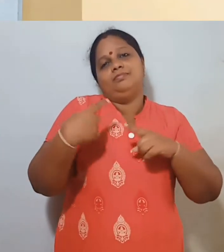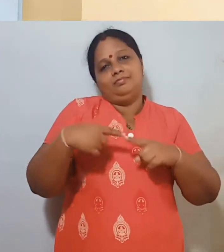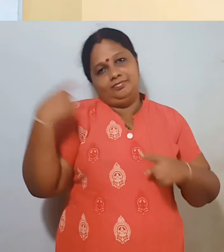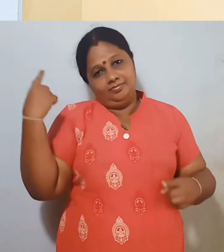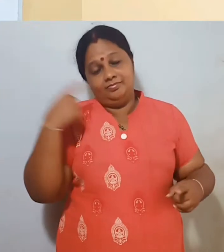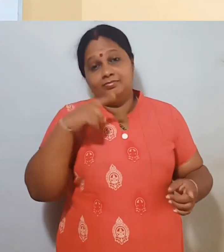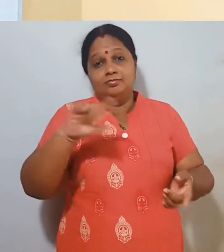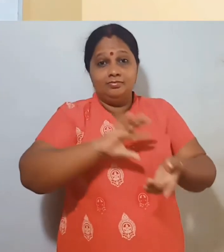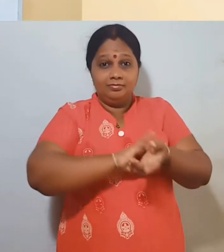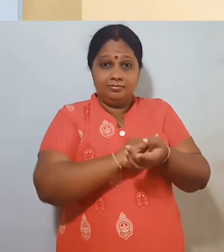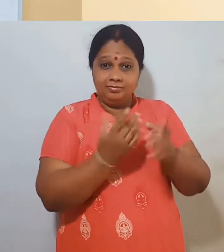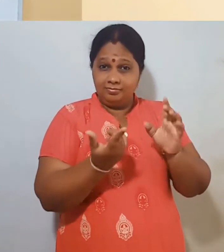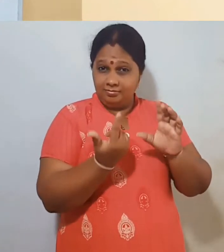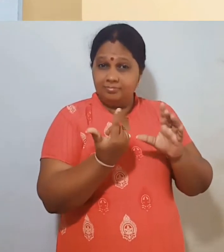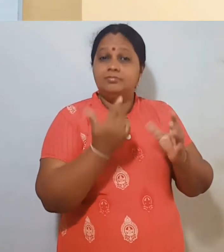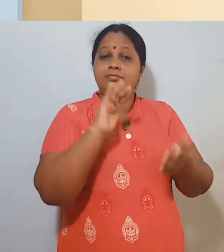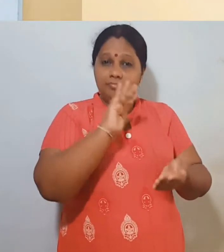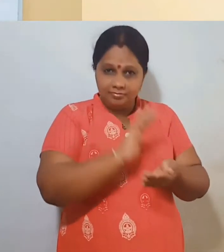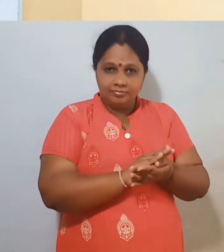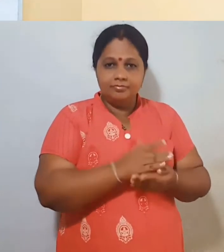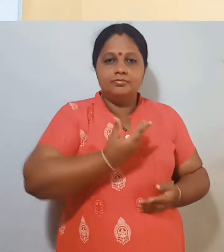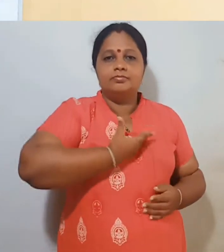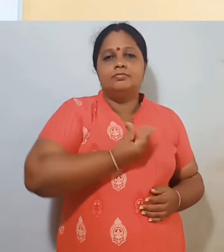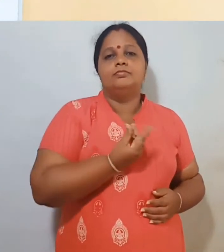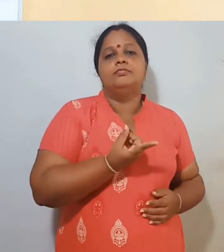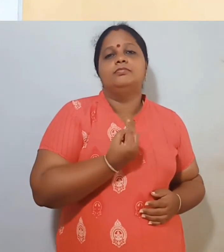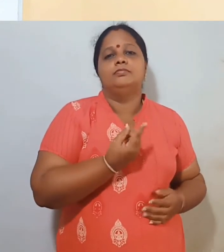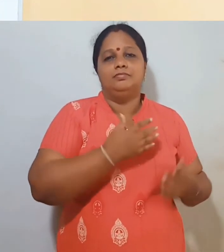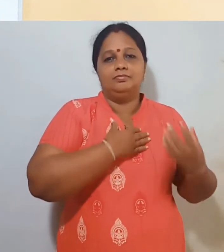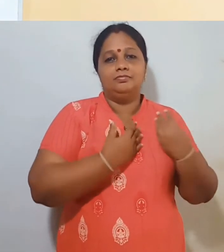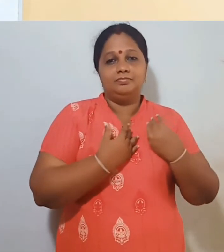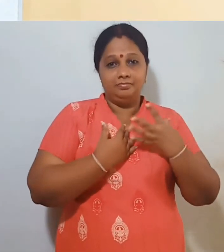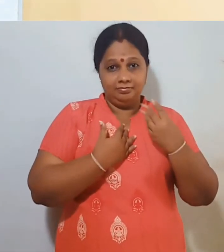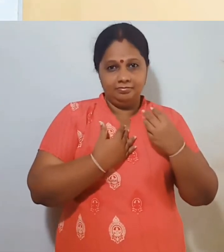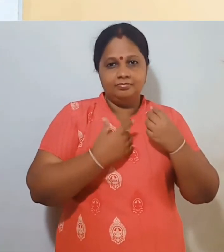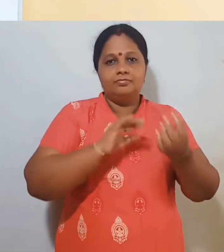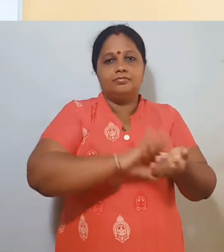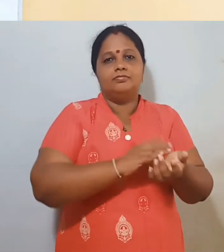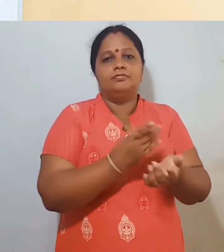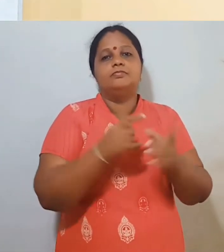துடிப்பு இருக்குமாக இருந்தால் இதயம் துடிக்கிறதுன்னு அர்த்தம். அப்ப உணர்வில்லாம கிடக்கிற